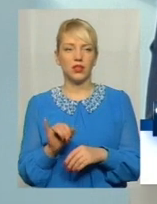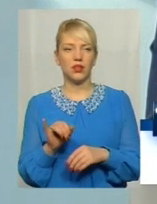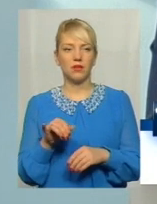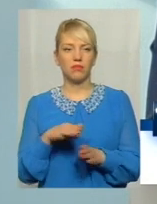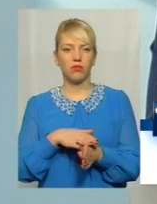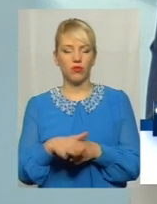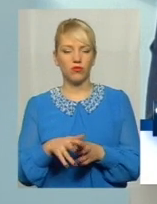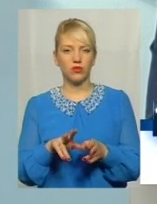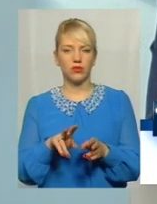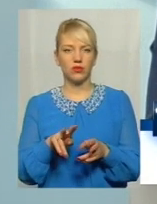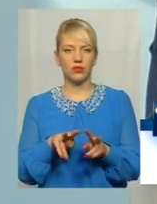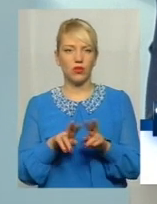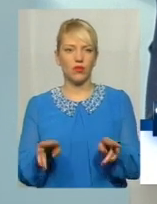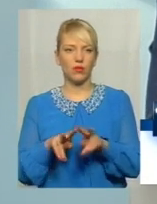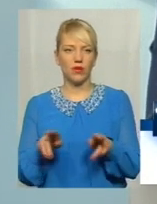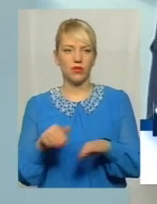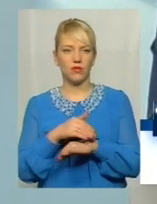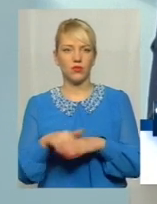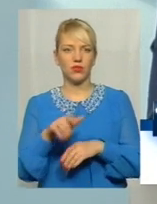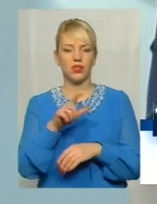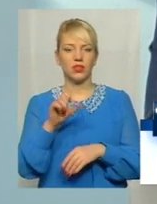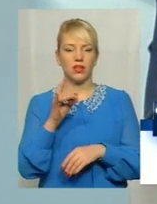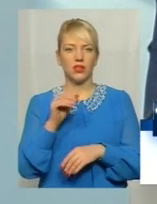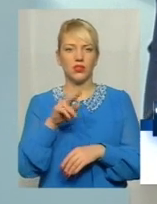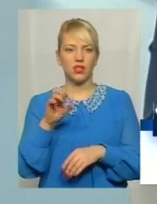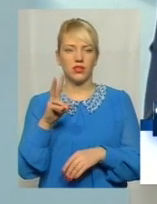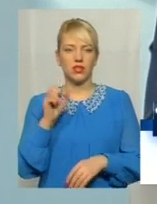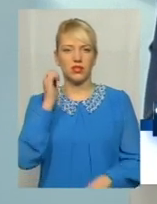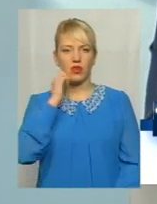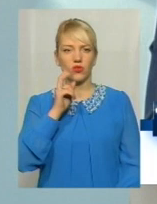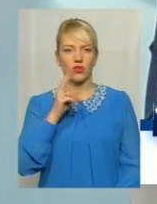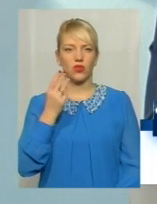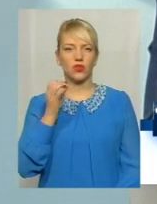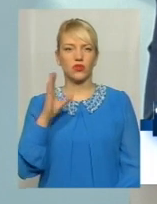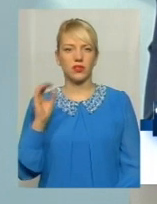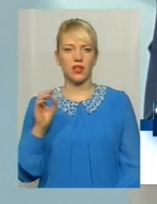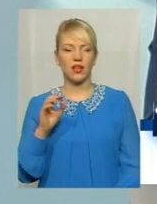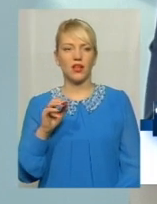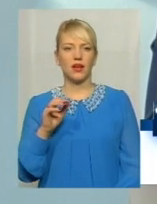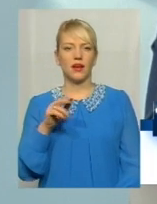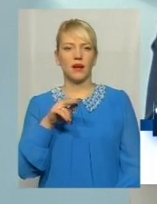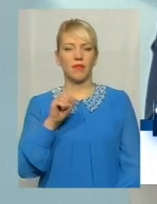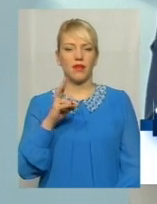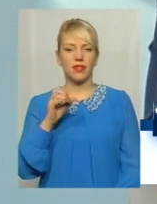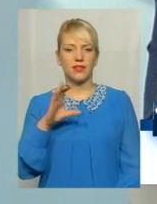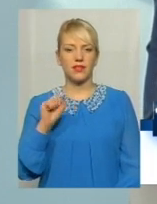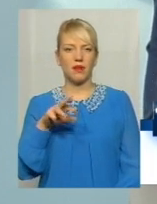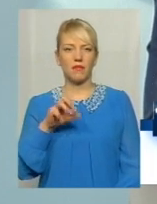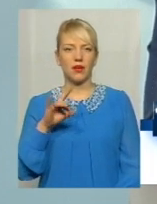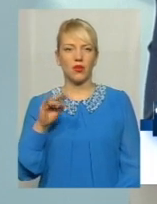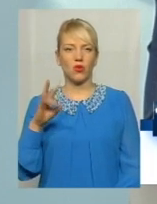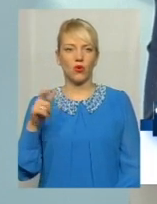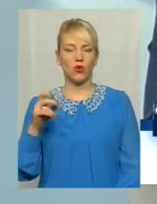повністю дубляж вулиці Зарічанської, далі Староконстантинського шосе, проспекту Міра і Панаса Мирному двома